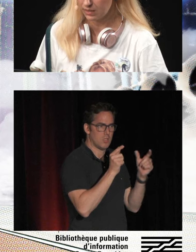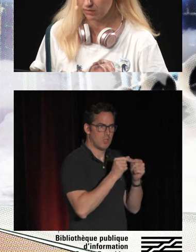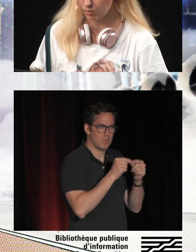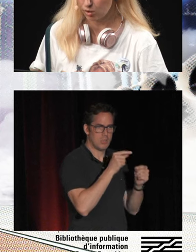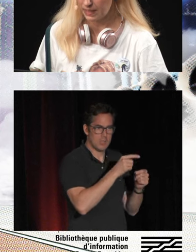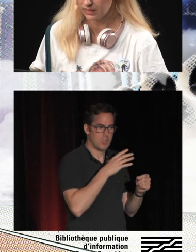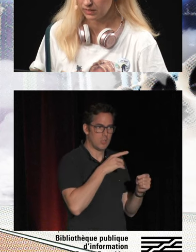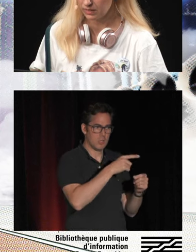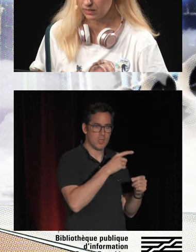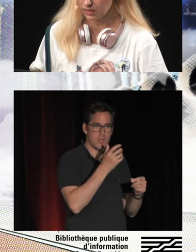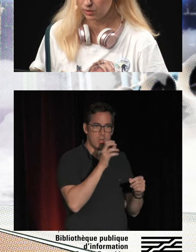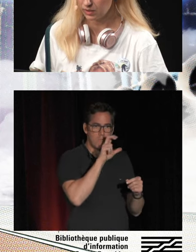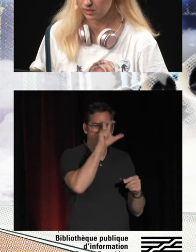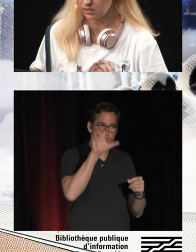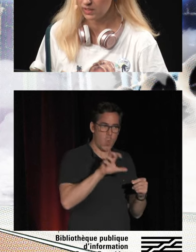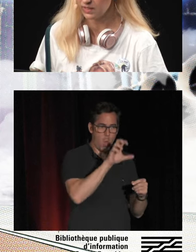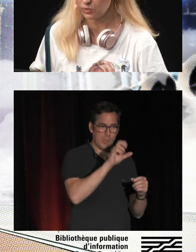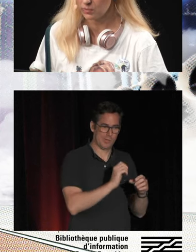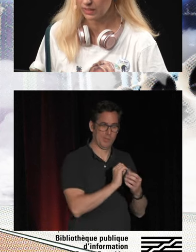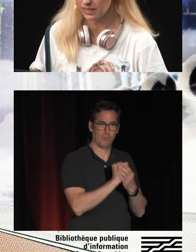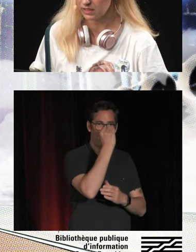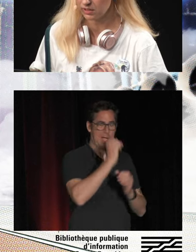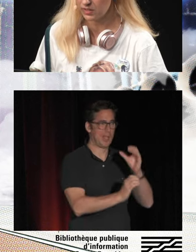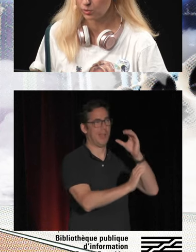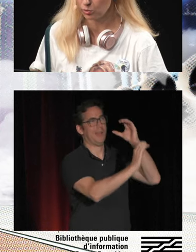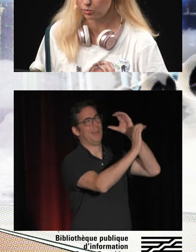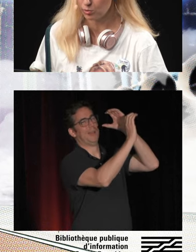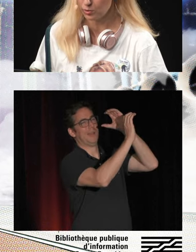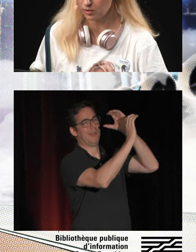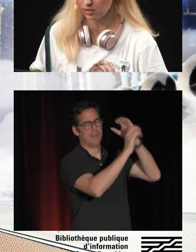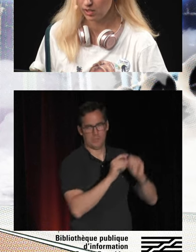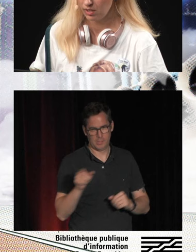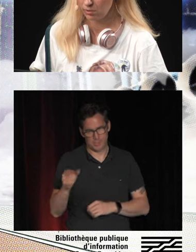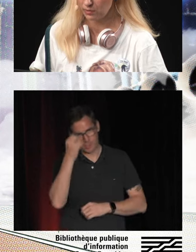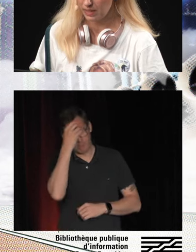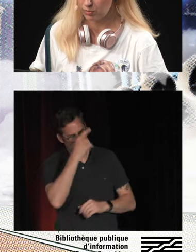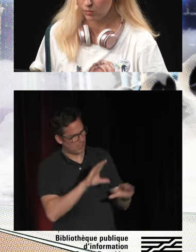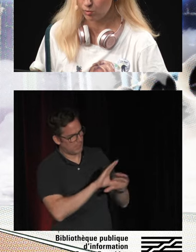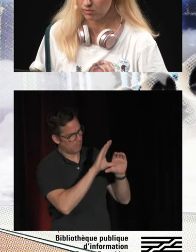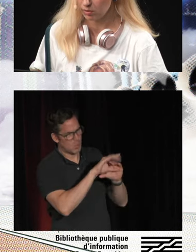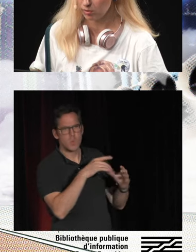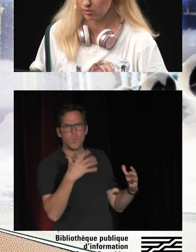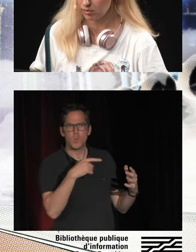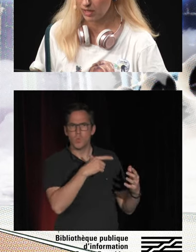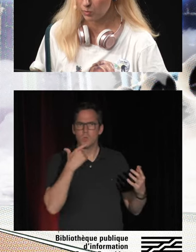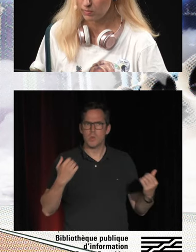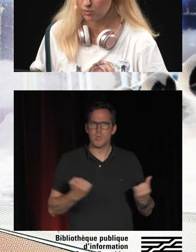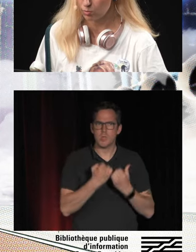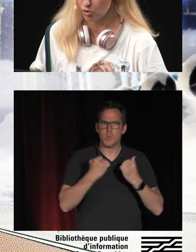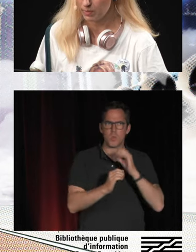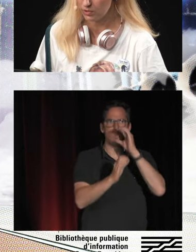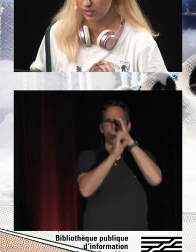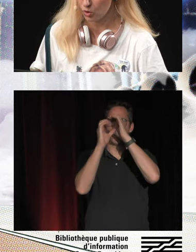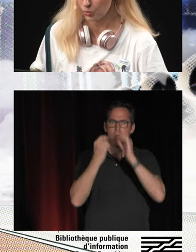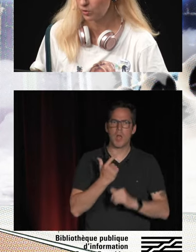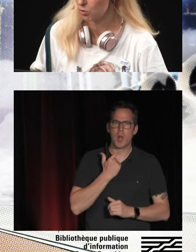sa bouteille de champagne et que Nintendo America a dit tout de suite, on ne fait pas la promotion de la consommation